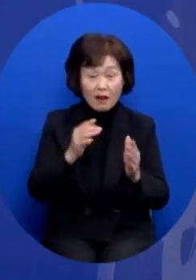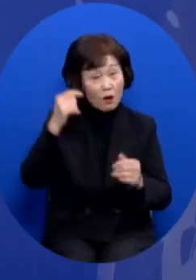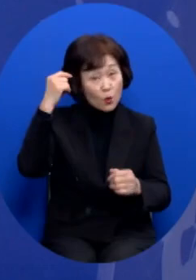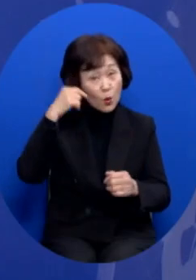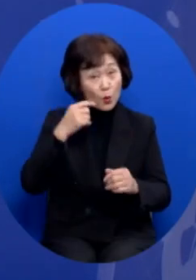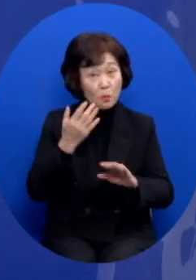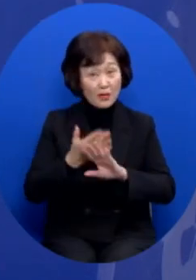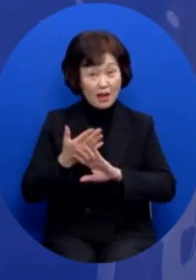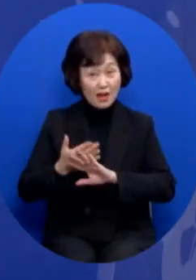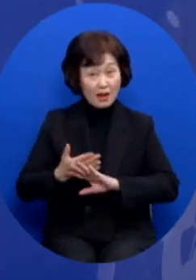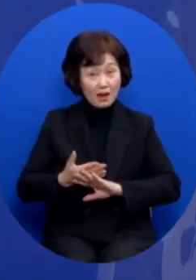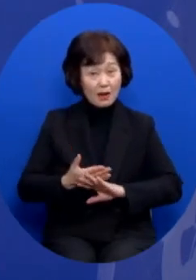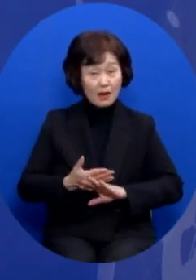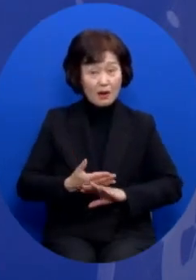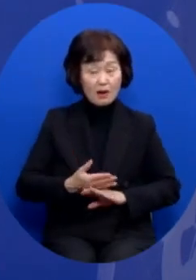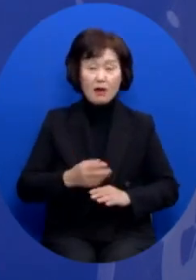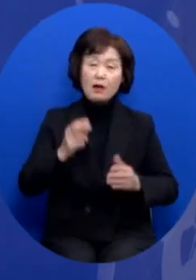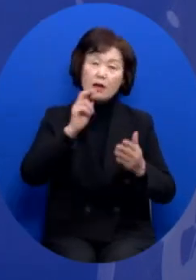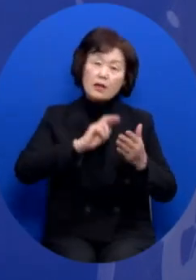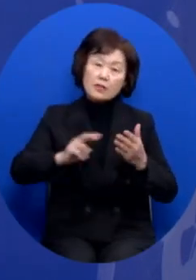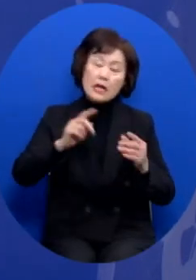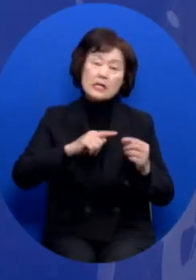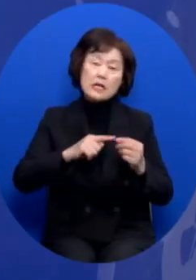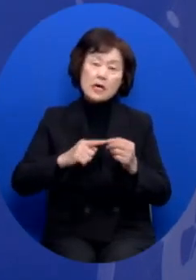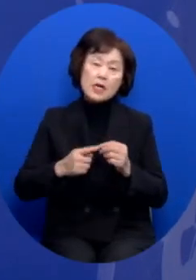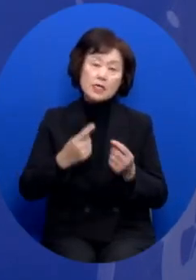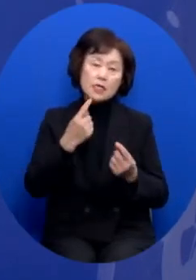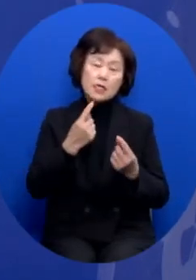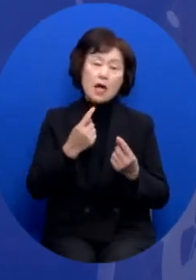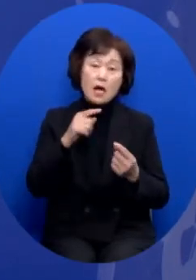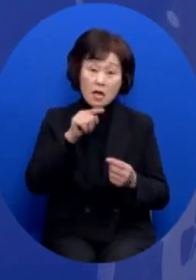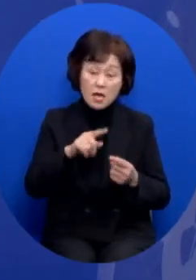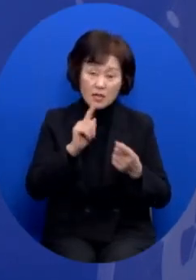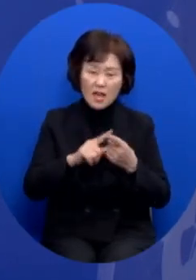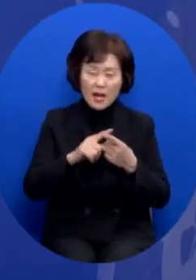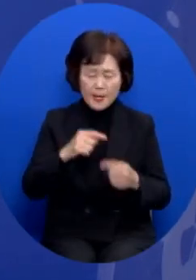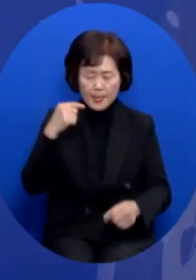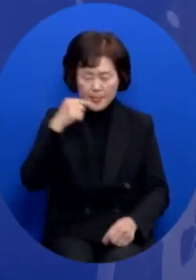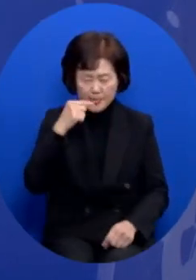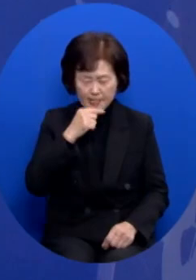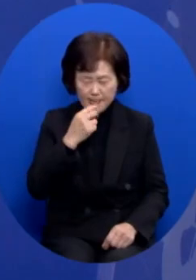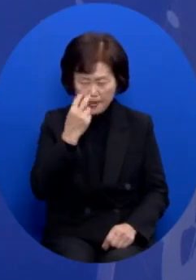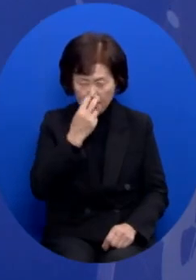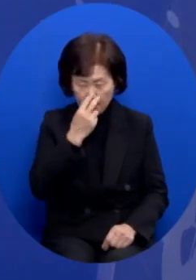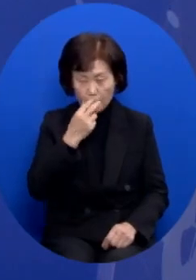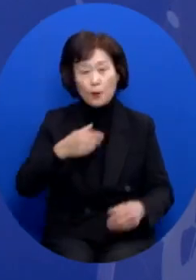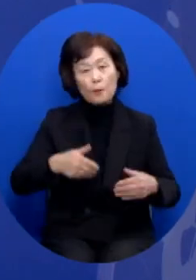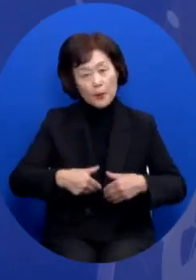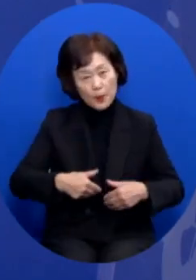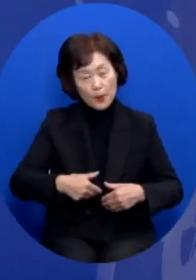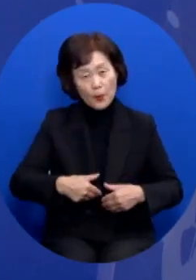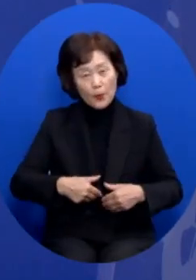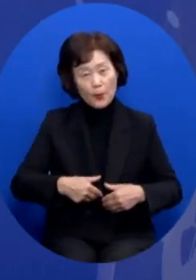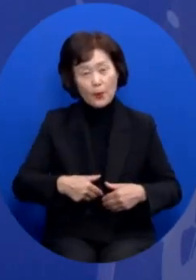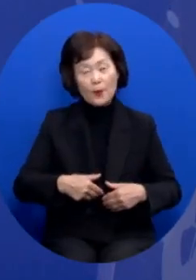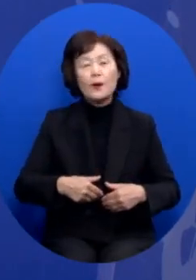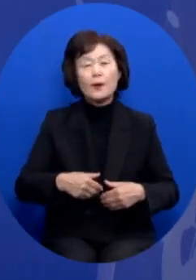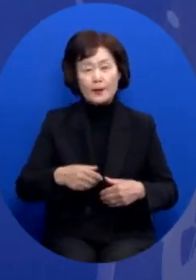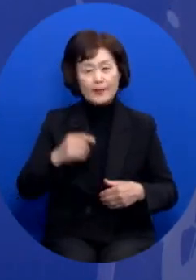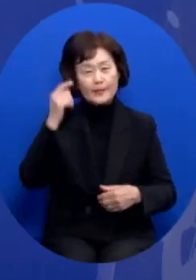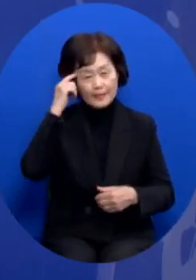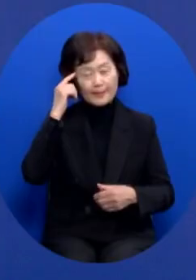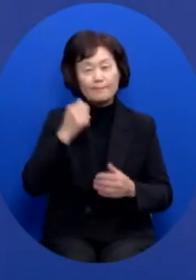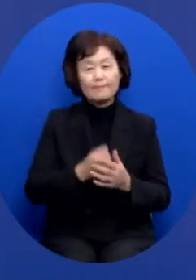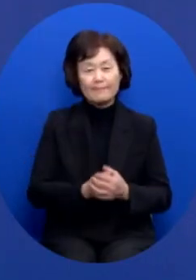다르죠. 이 찬양 가사에 대한 보다 철저한 감수도 필요할 것 같고 지속적인 재번역 노력도 있어야 할 것